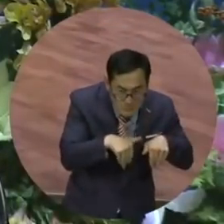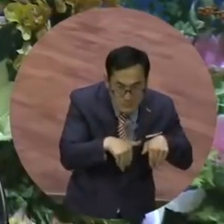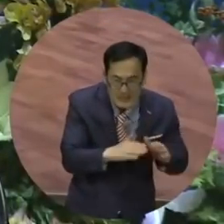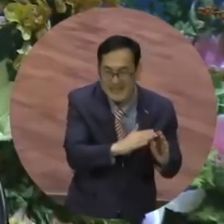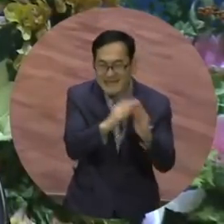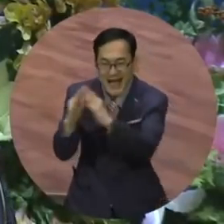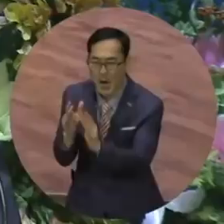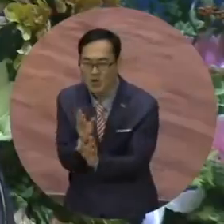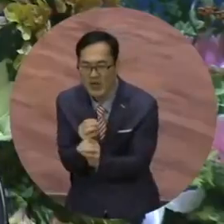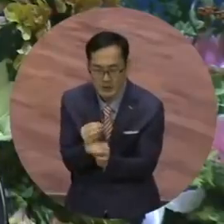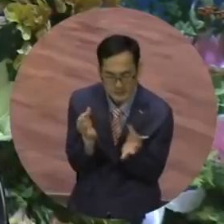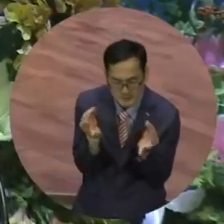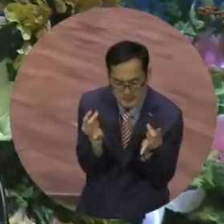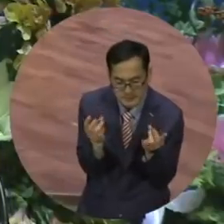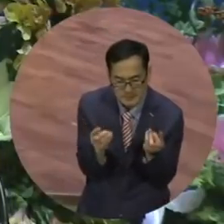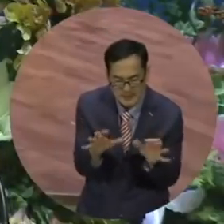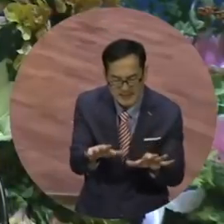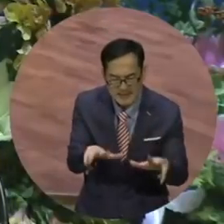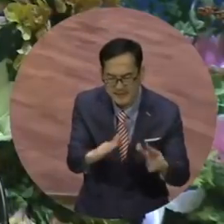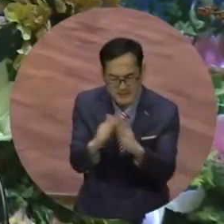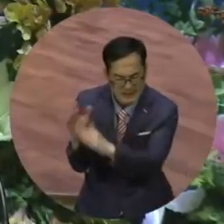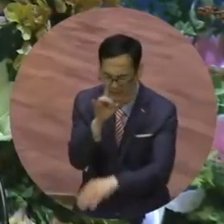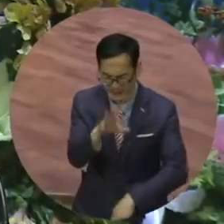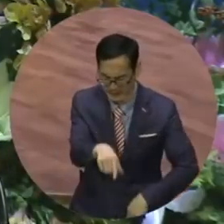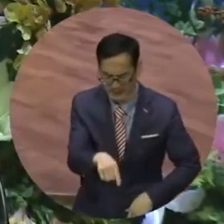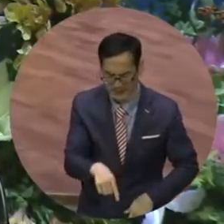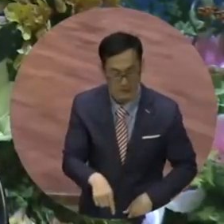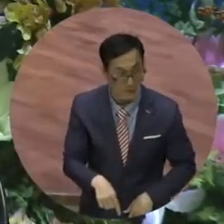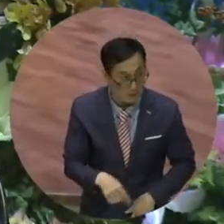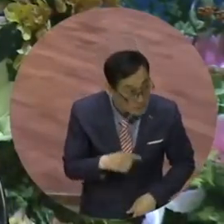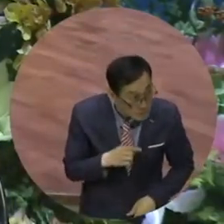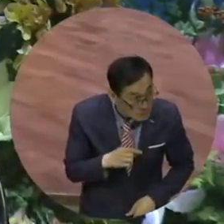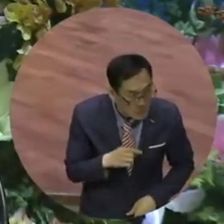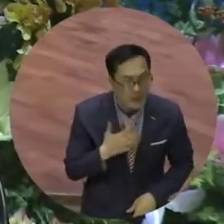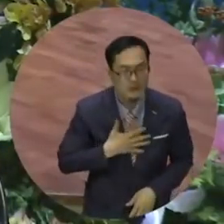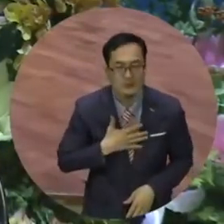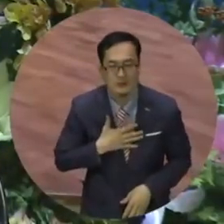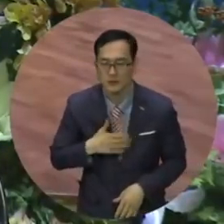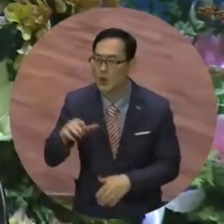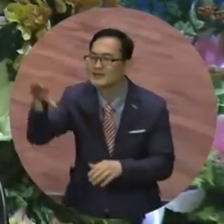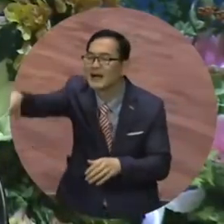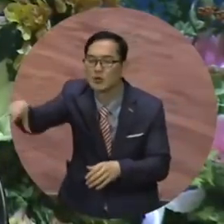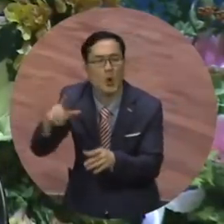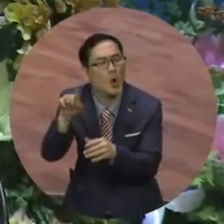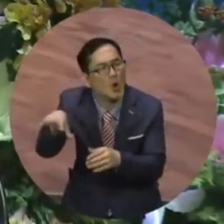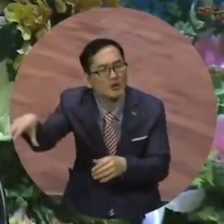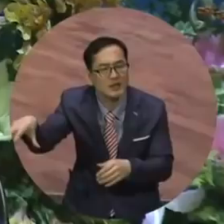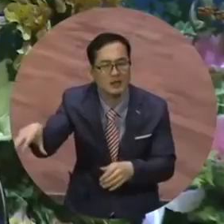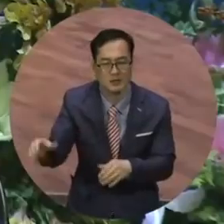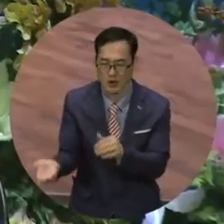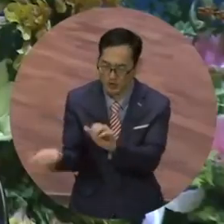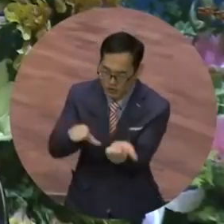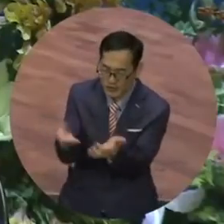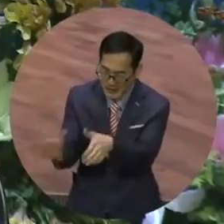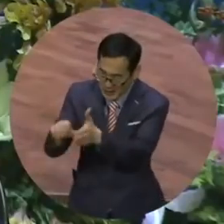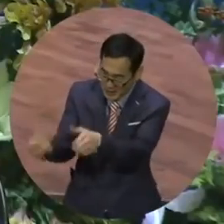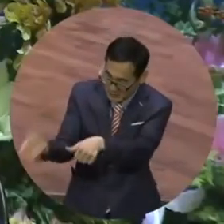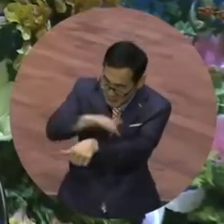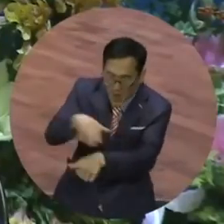되고요. 묘지도 함부로 아무나 서면 안 돼요. 장소 잡아야 돼요. 전부 다 마귀 시기들 하는